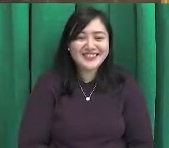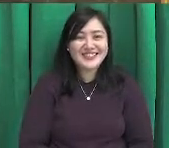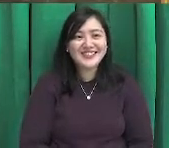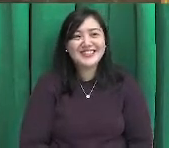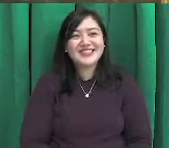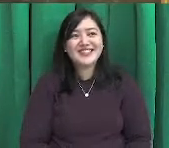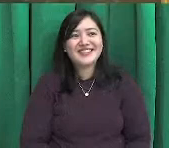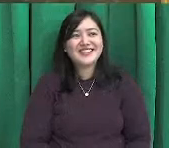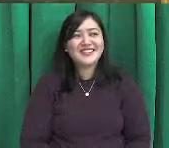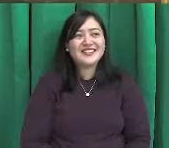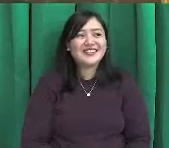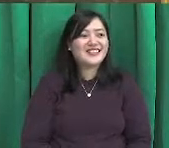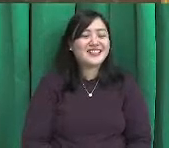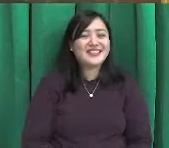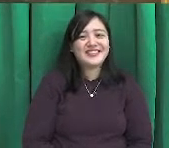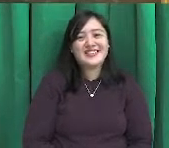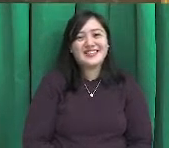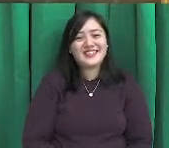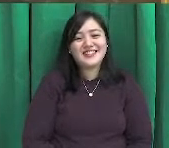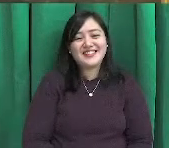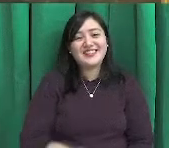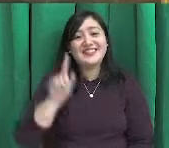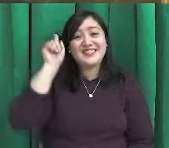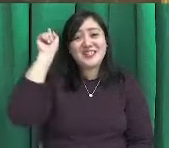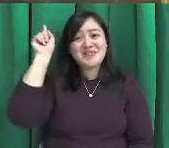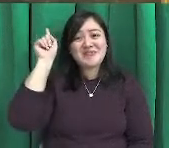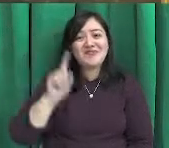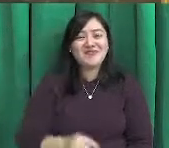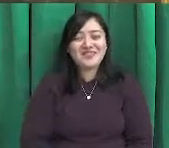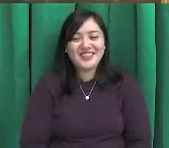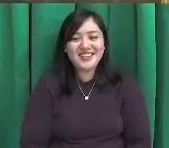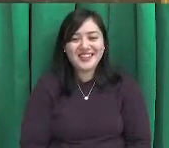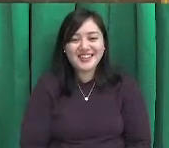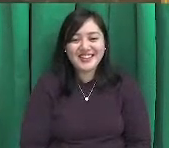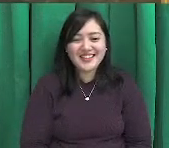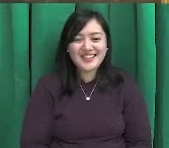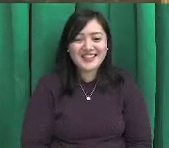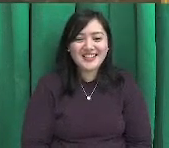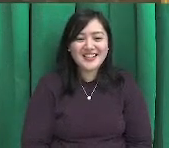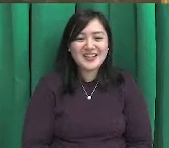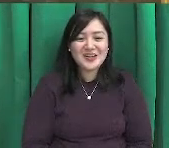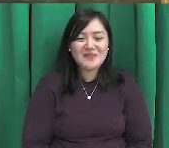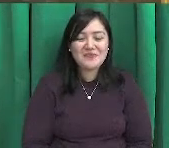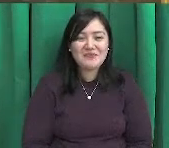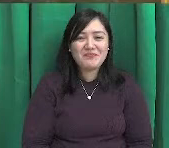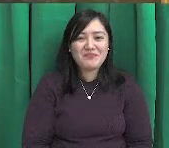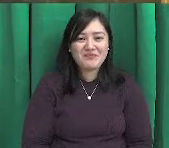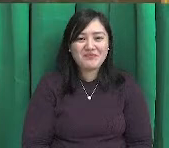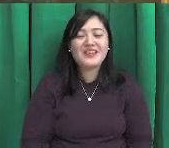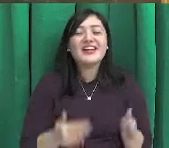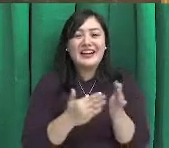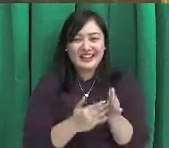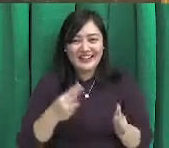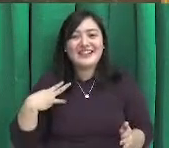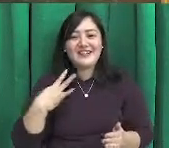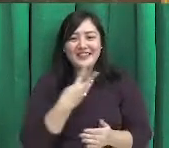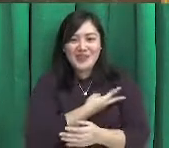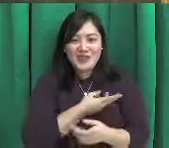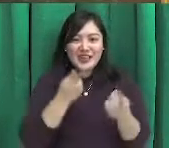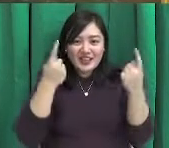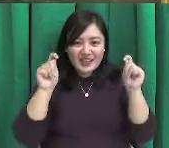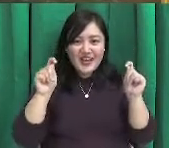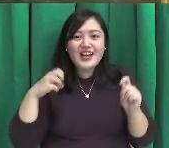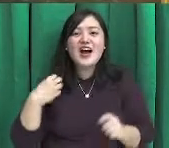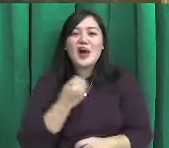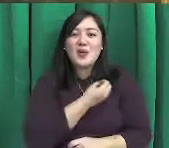Ayan, may tawag na ako. Mga kapatid, alam niyo talagang kami nagsisikap dito para matulungan po kayo.